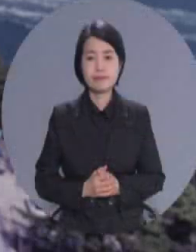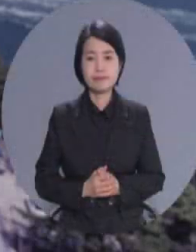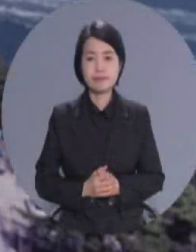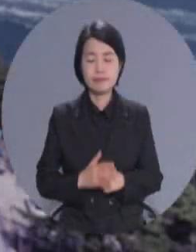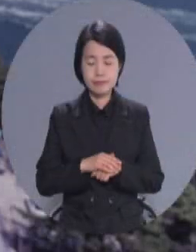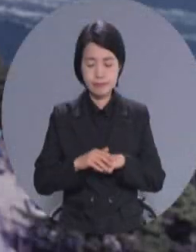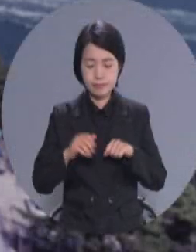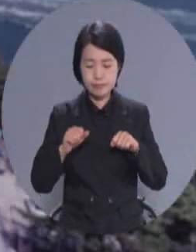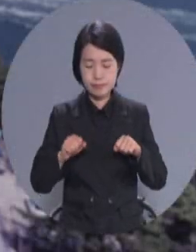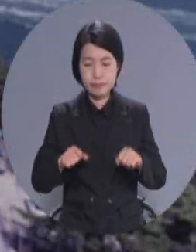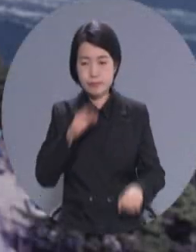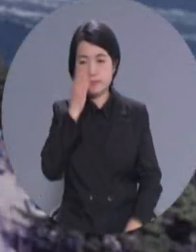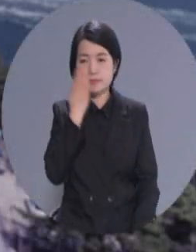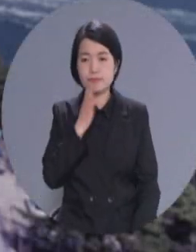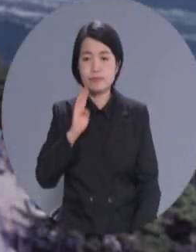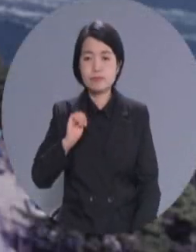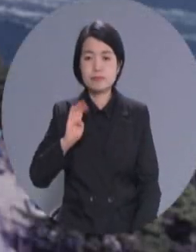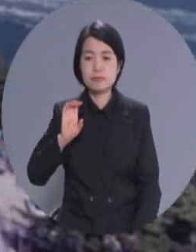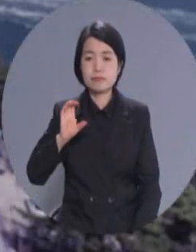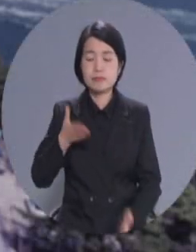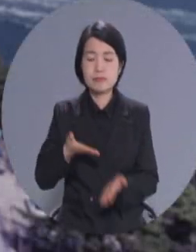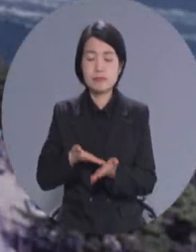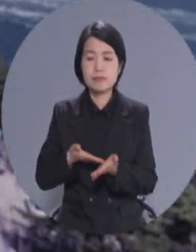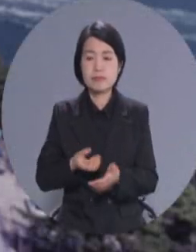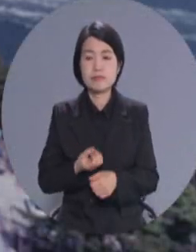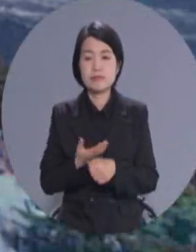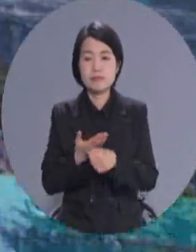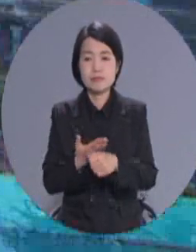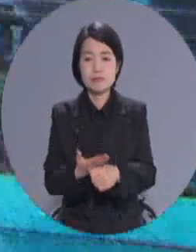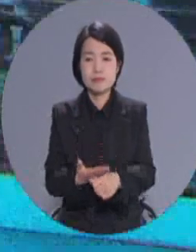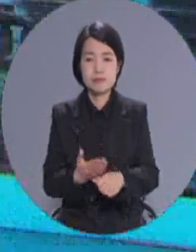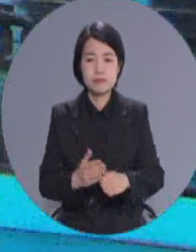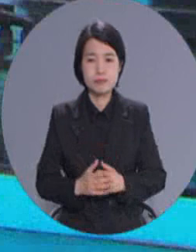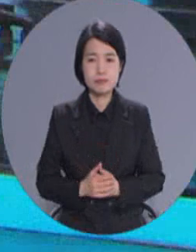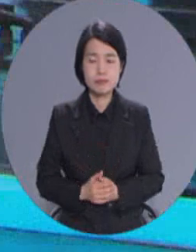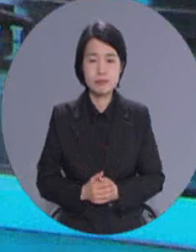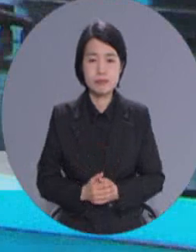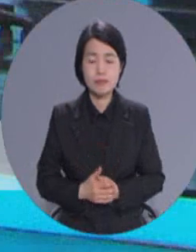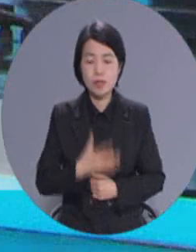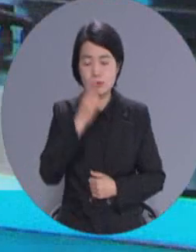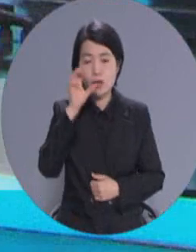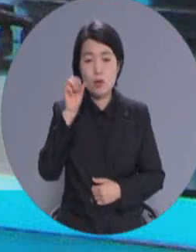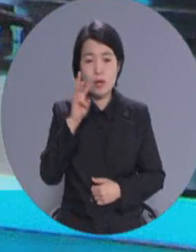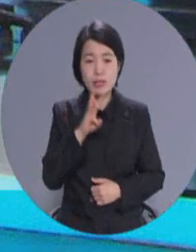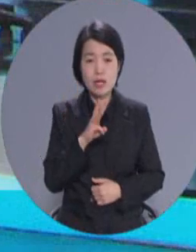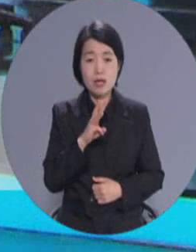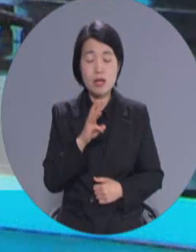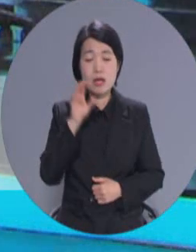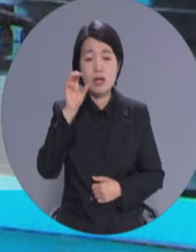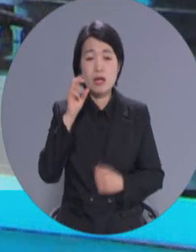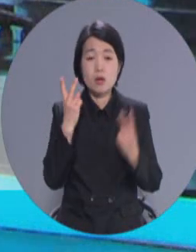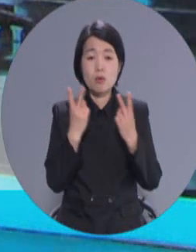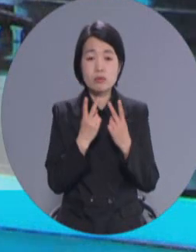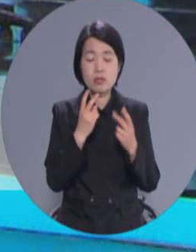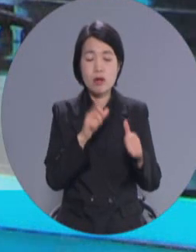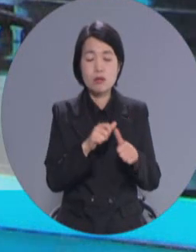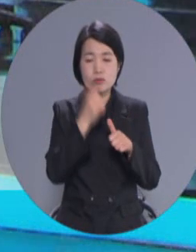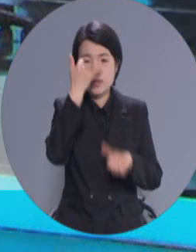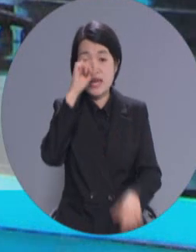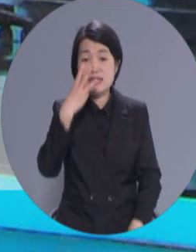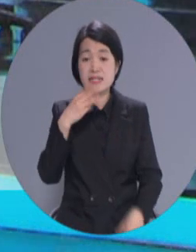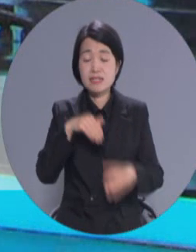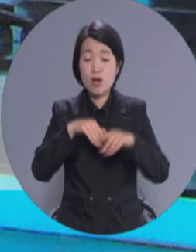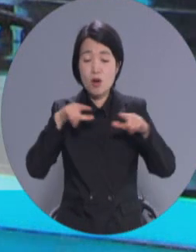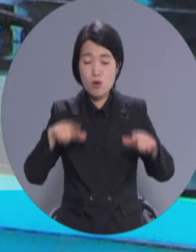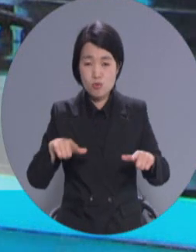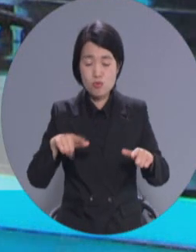여러분 안녕하십니까? 여수 MBC 뉴스데스크입니다. 순천, 광양, 곡성, 구례을 지역구에 민주당